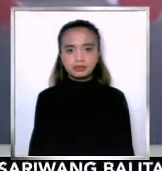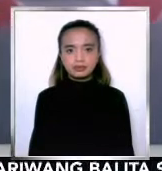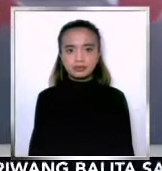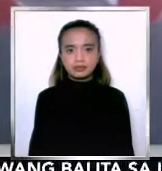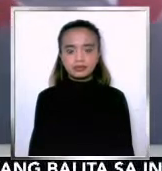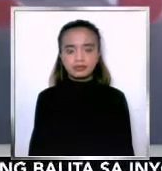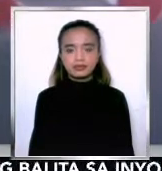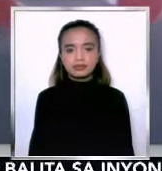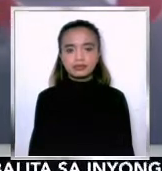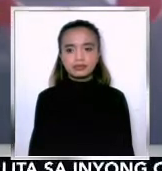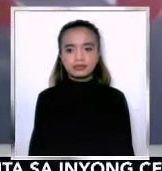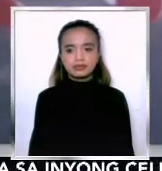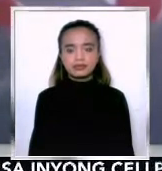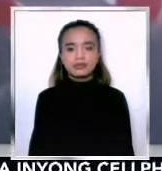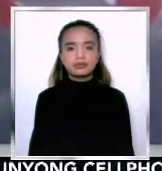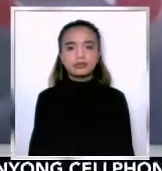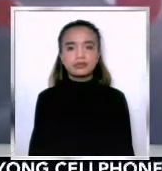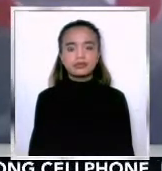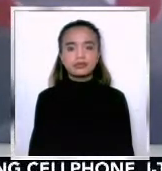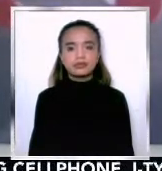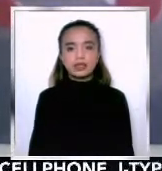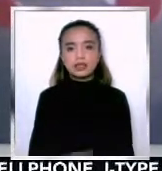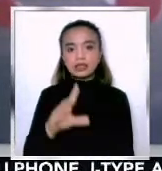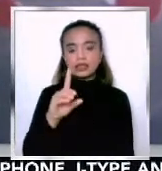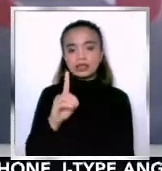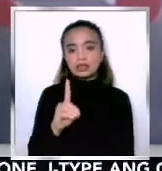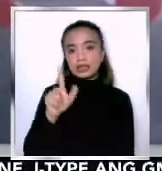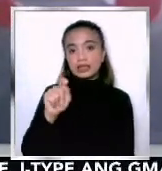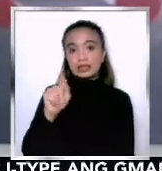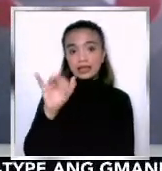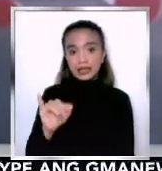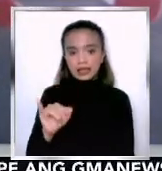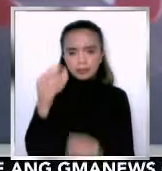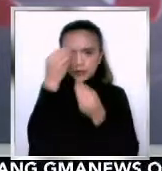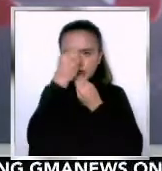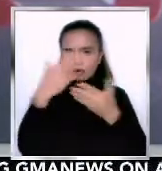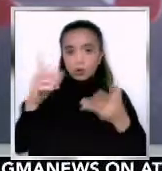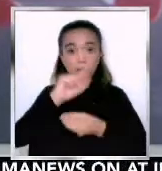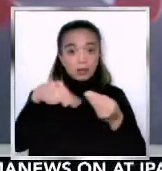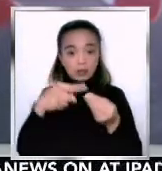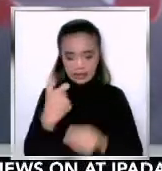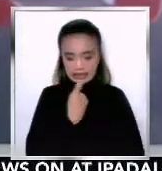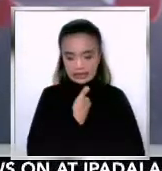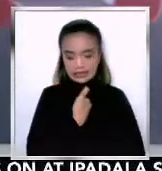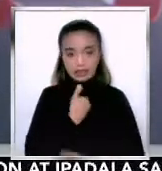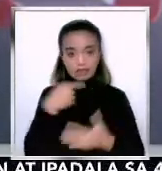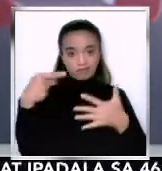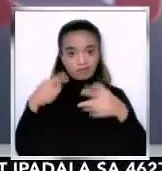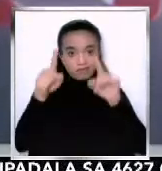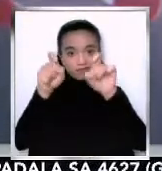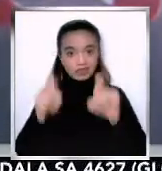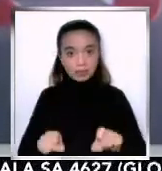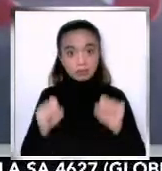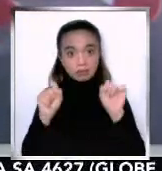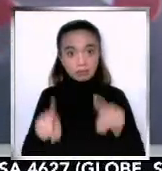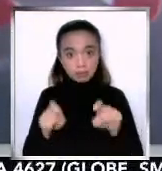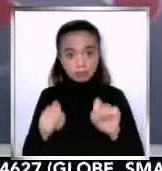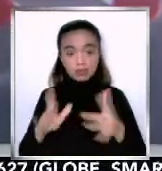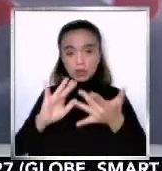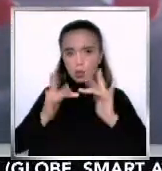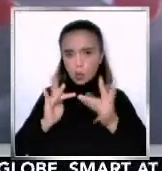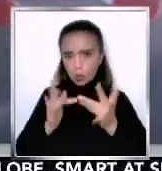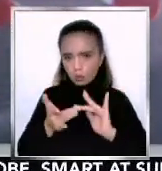Nagpaalala sa publiko ang DTI tungkol sa mga self-test antigen kits na ibinebenta online. Pagtitiyak din nila sa gitna